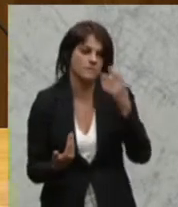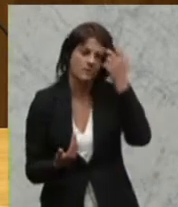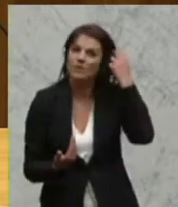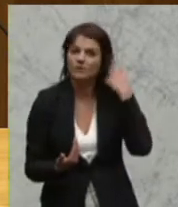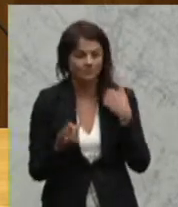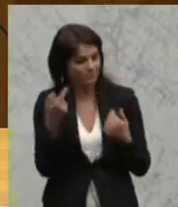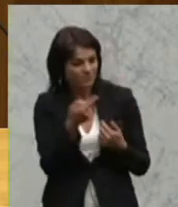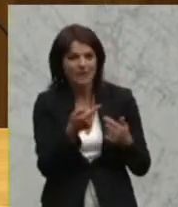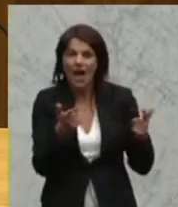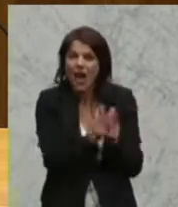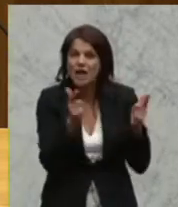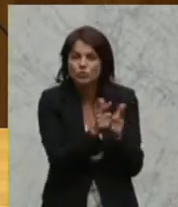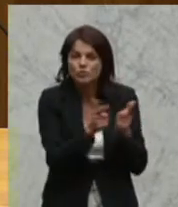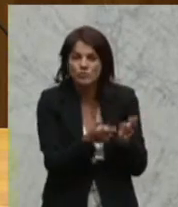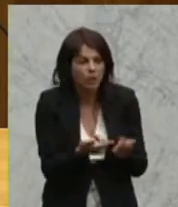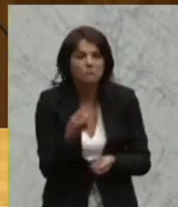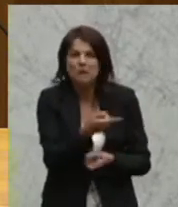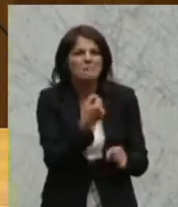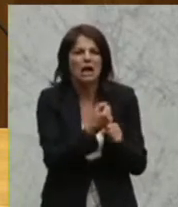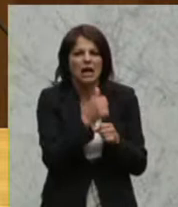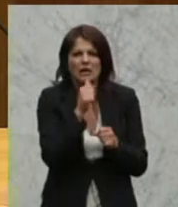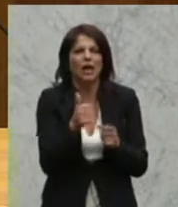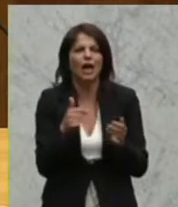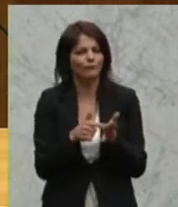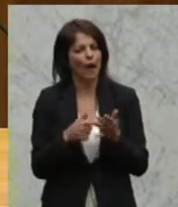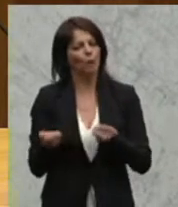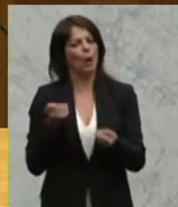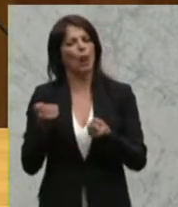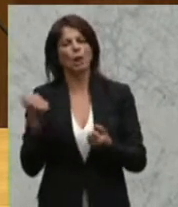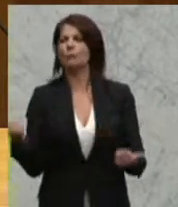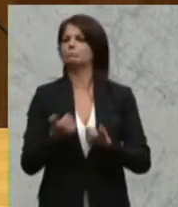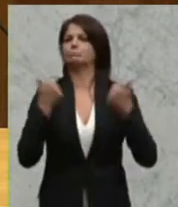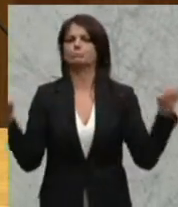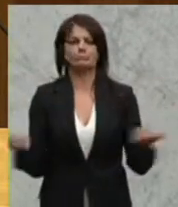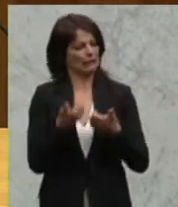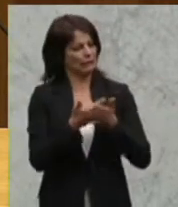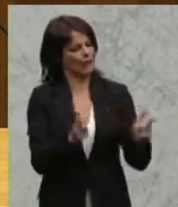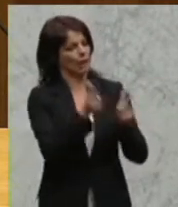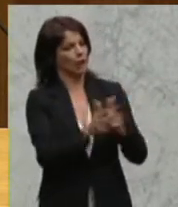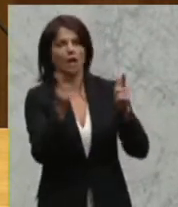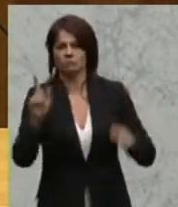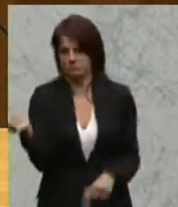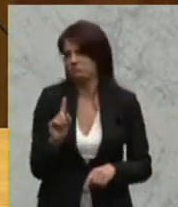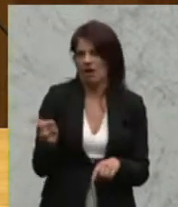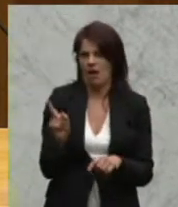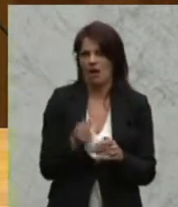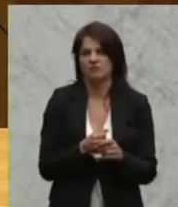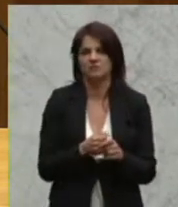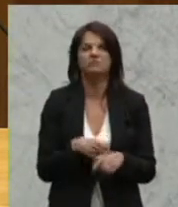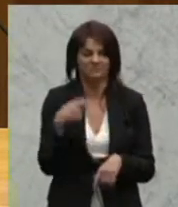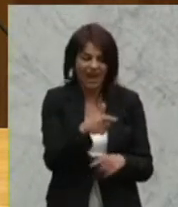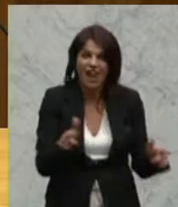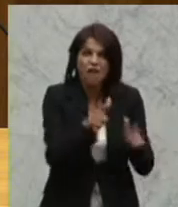Diese Leistung erbringen Sie aber nicht wegen dieser großartigen Politik von SPÖ und ÖVP, sondern